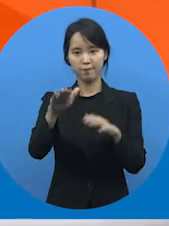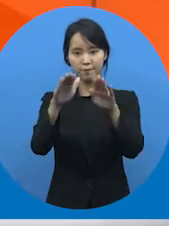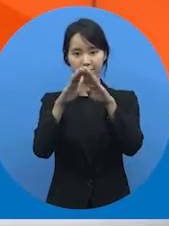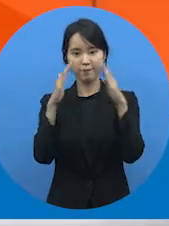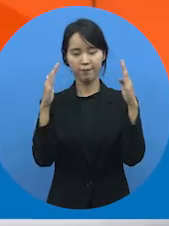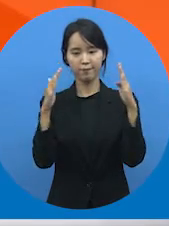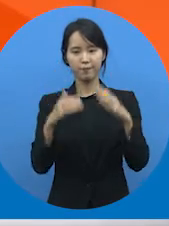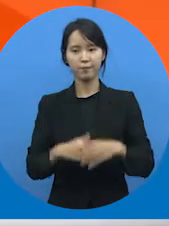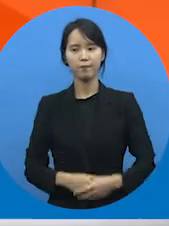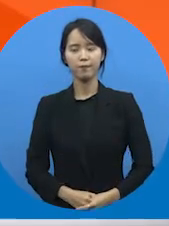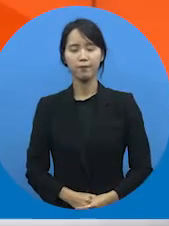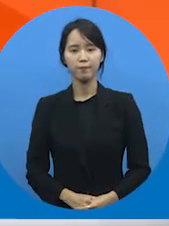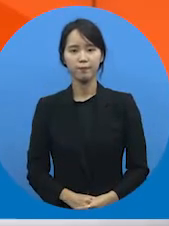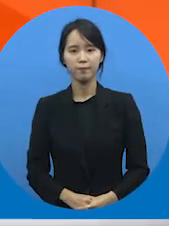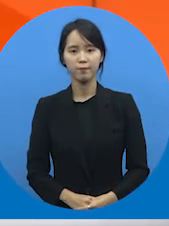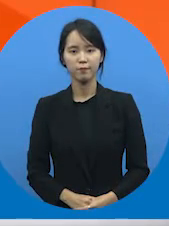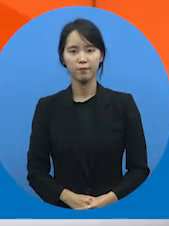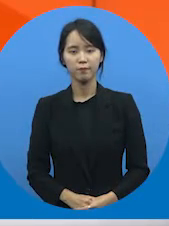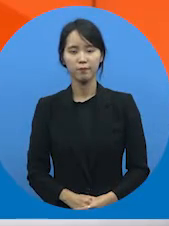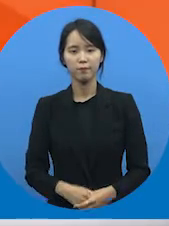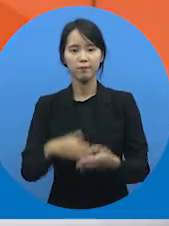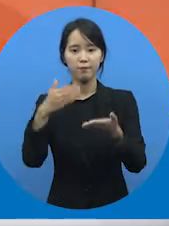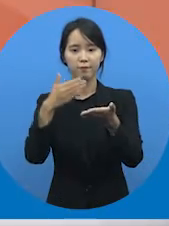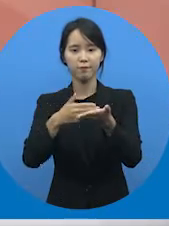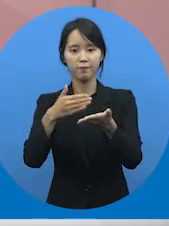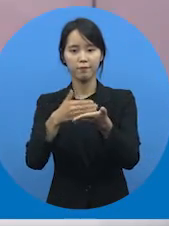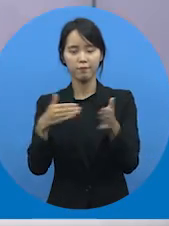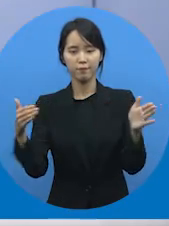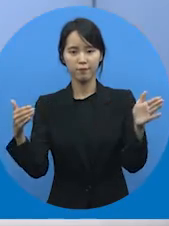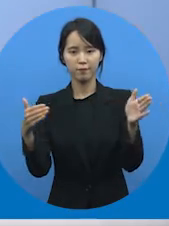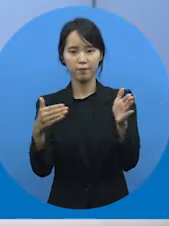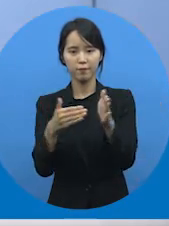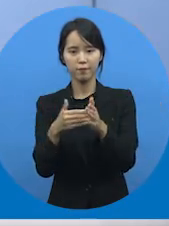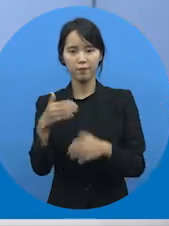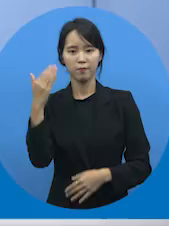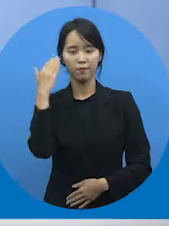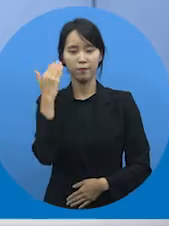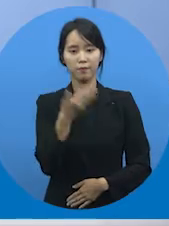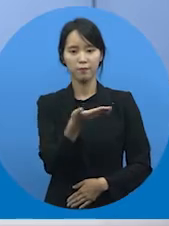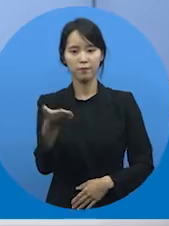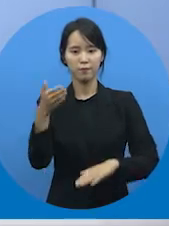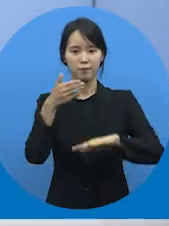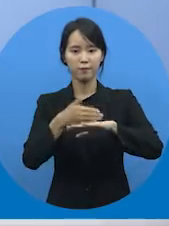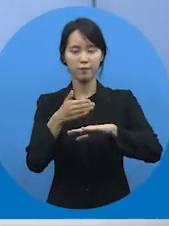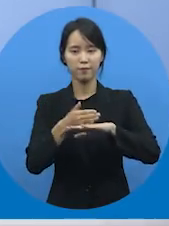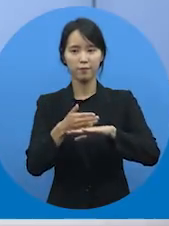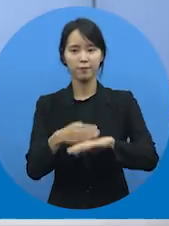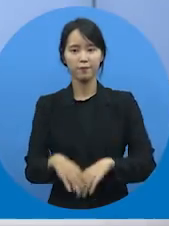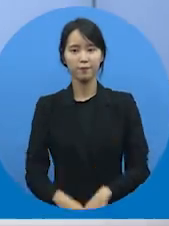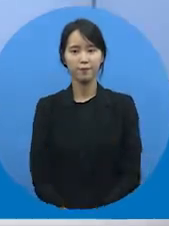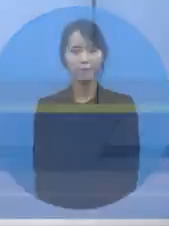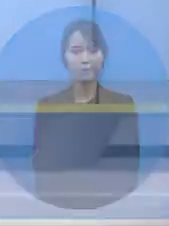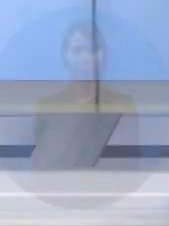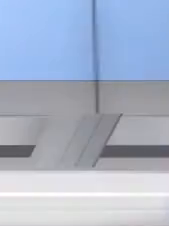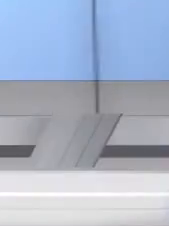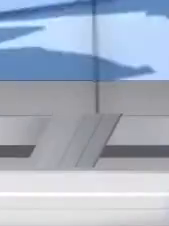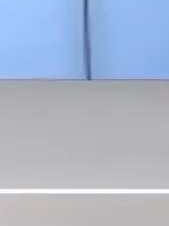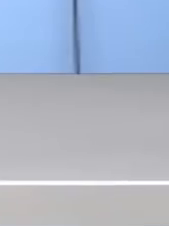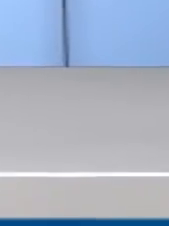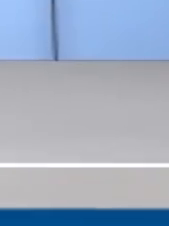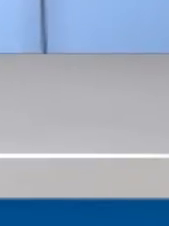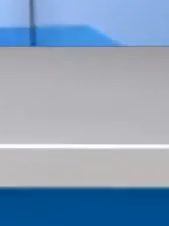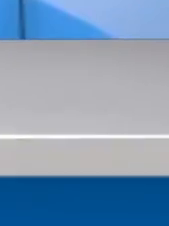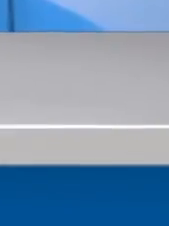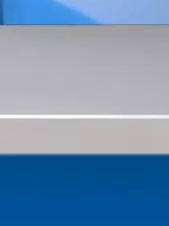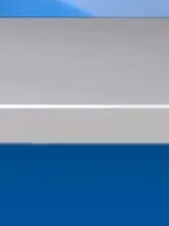2층에 있는 대강당에서 진행되니 참고하시기 바랍니다. 이상으로 DBS 주간 뉴스를 마칩니다. 시청해주신 여러분 고맙습니다.